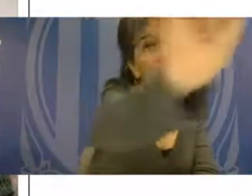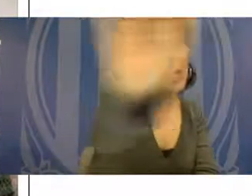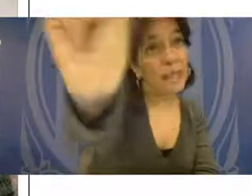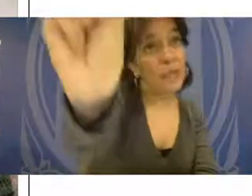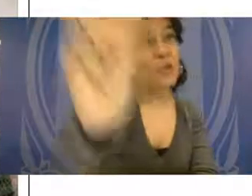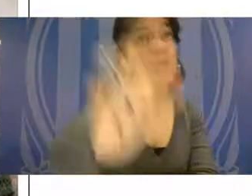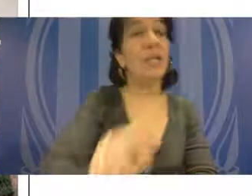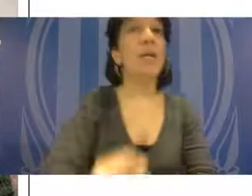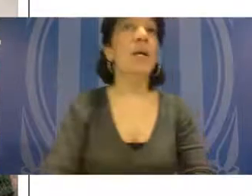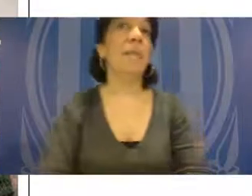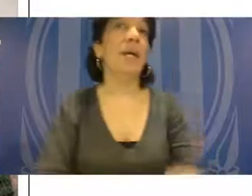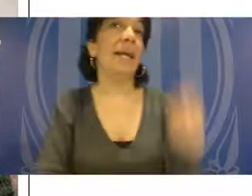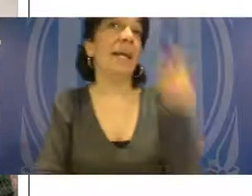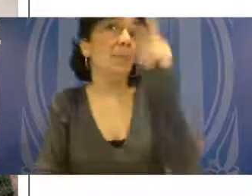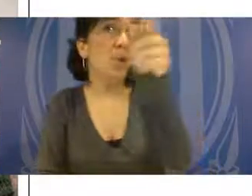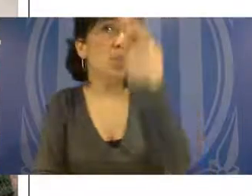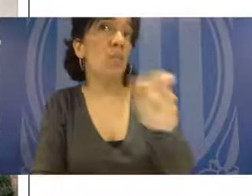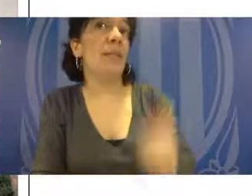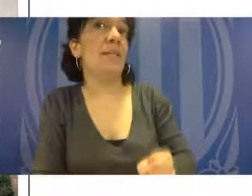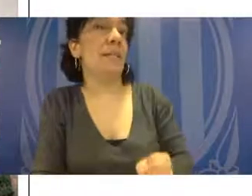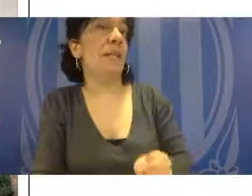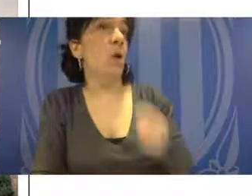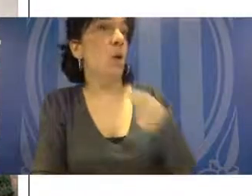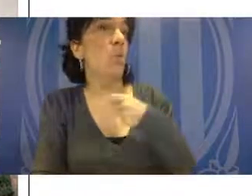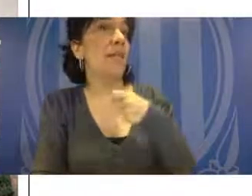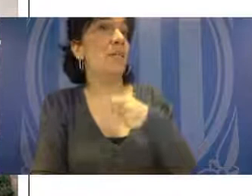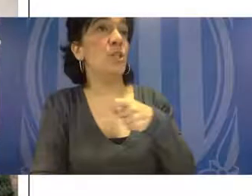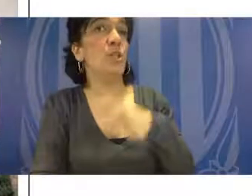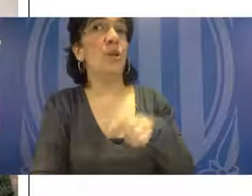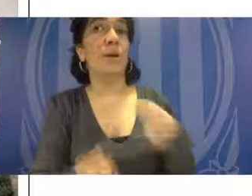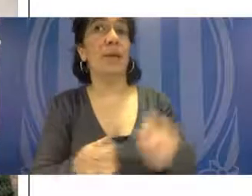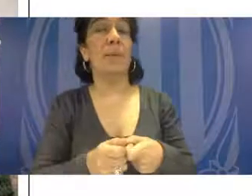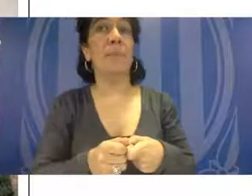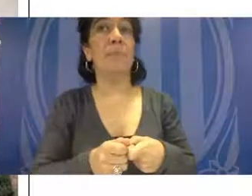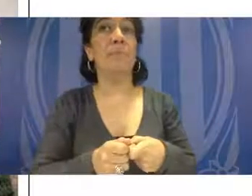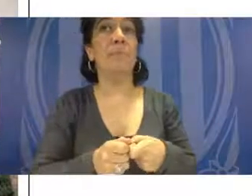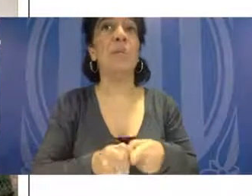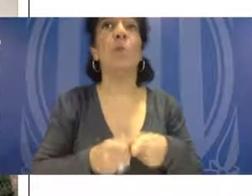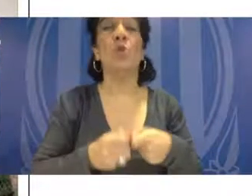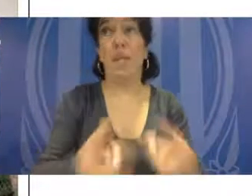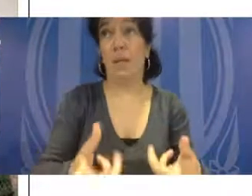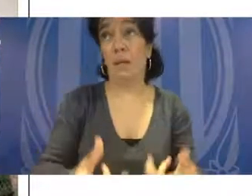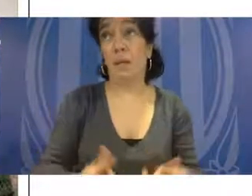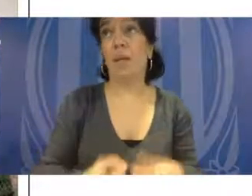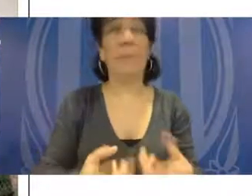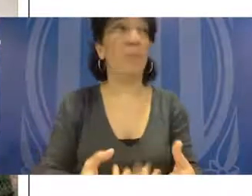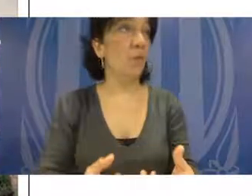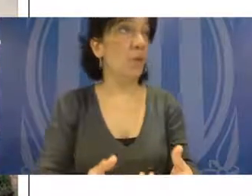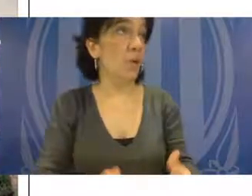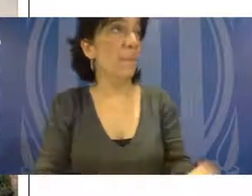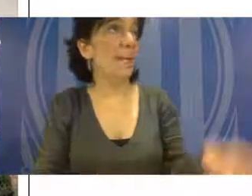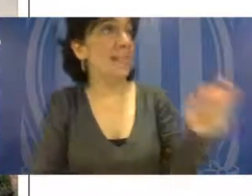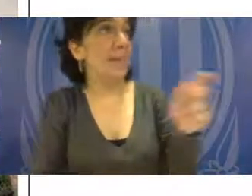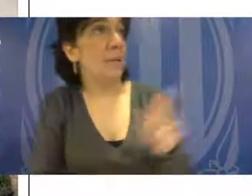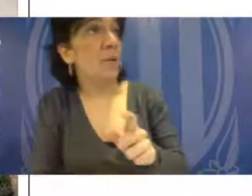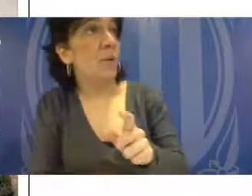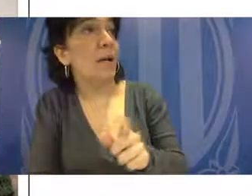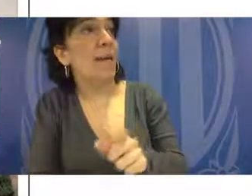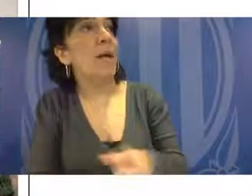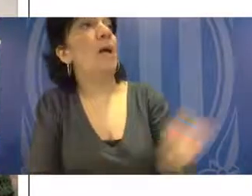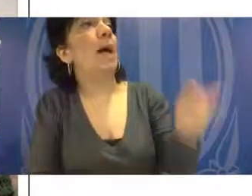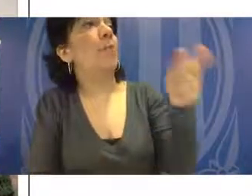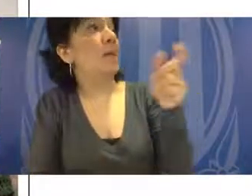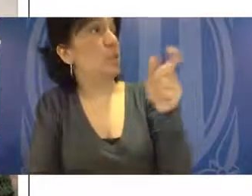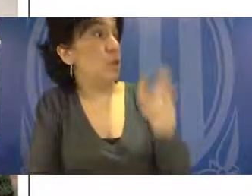aquesta barra taronja, perquè aquest post va ser una acció que vam impulsar, que vam promocionar perquè estava